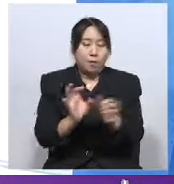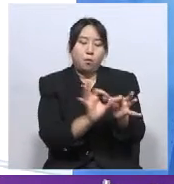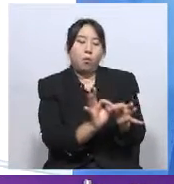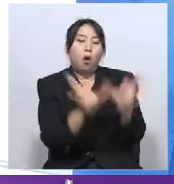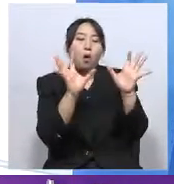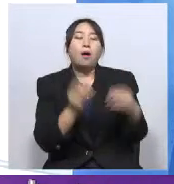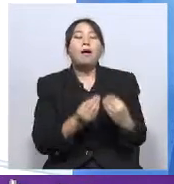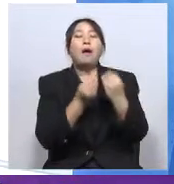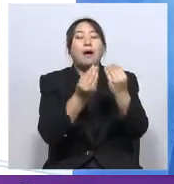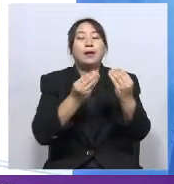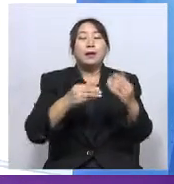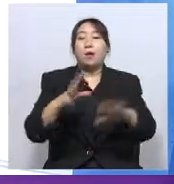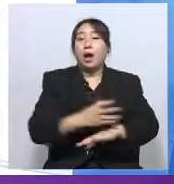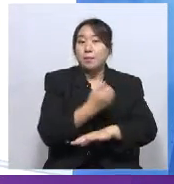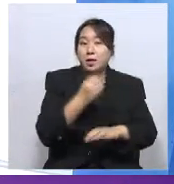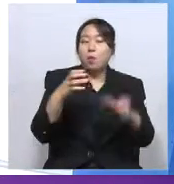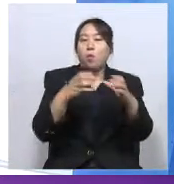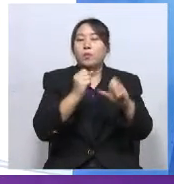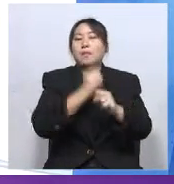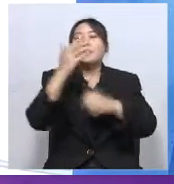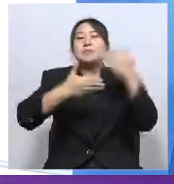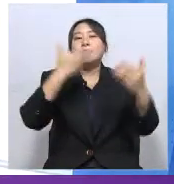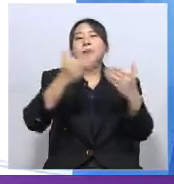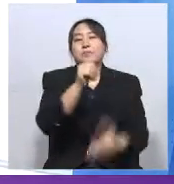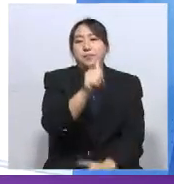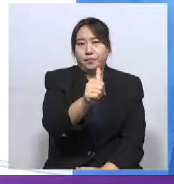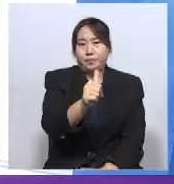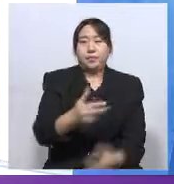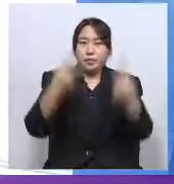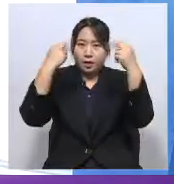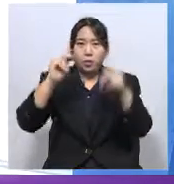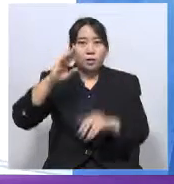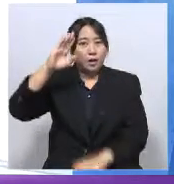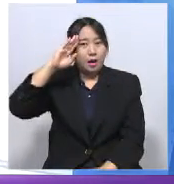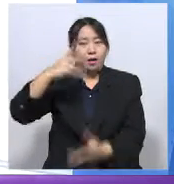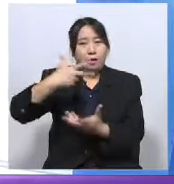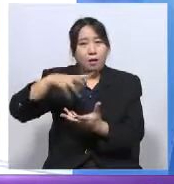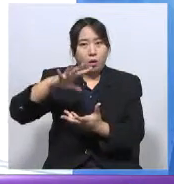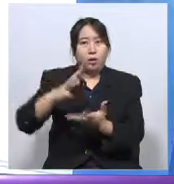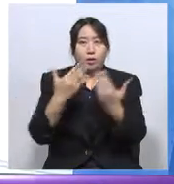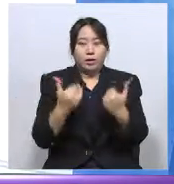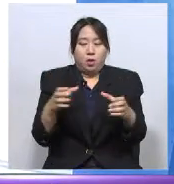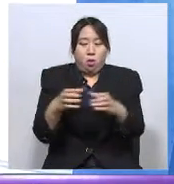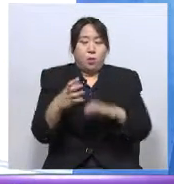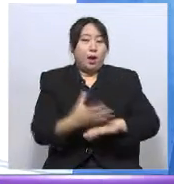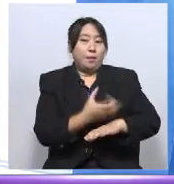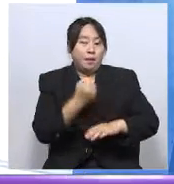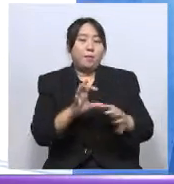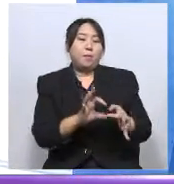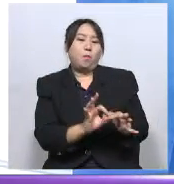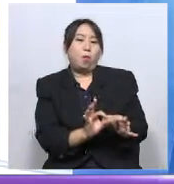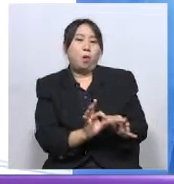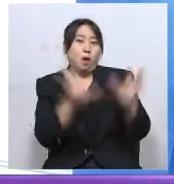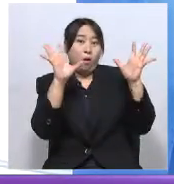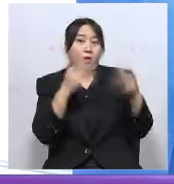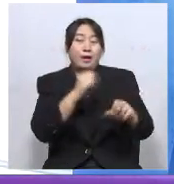การเมืองได้ทำกิจกรรมกันนะคะโดยทางนายกรัฐมนตรีพลเอกประยุทธ์จันทร์โอชาบอกว่าการปลดล็อกพรรคการเมืองให้ทำกิจกรรมได้